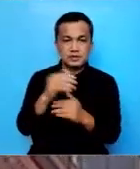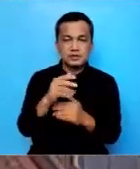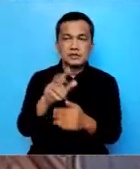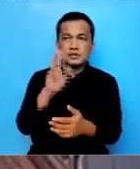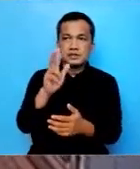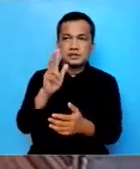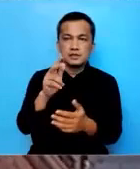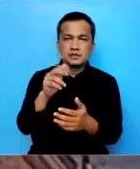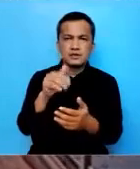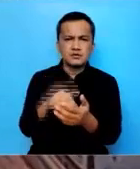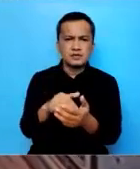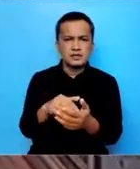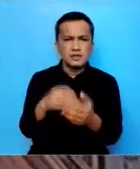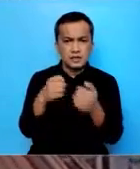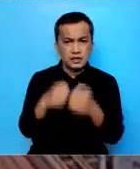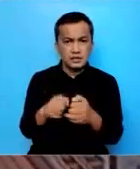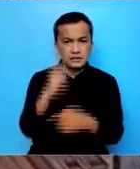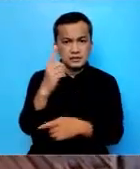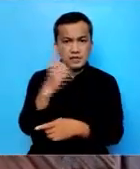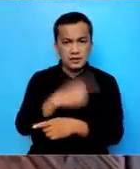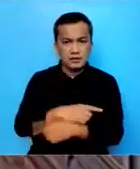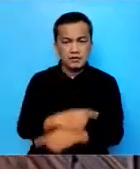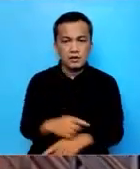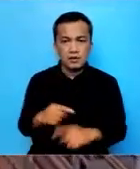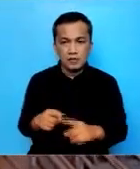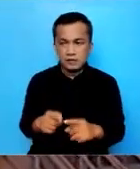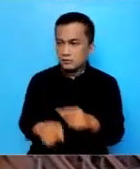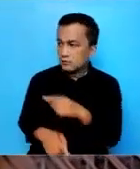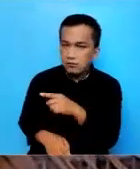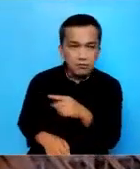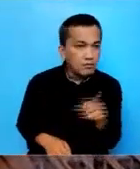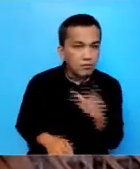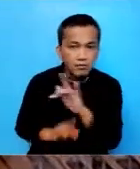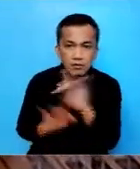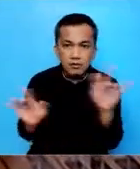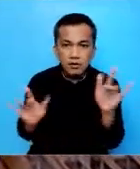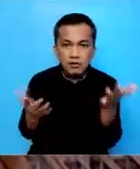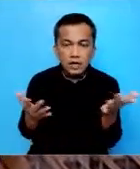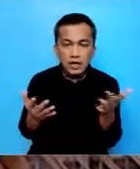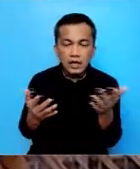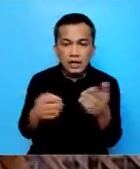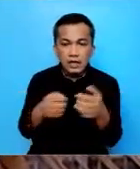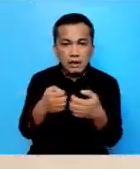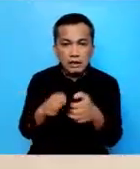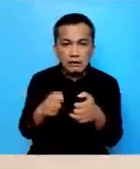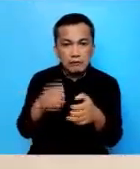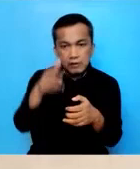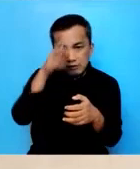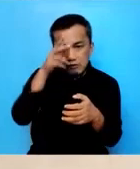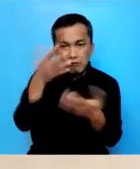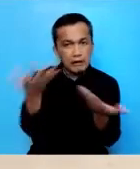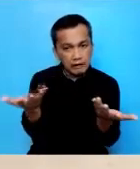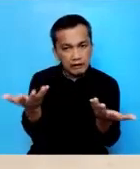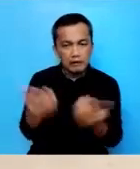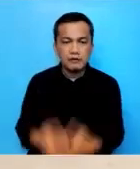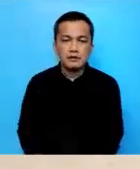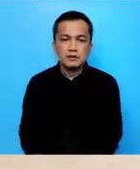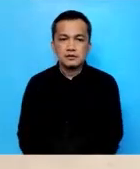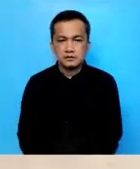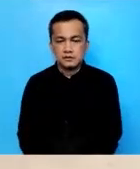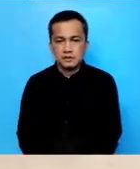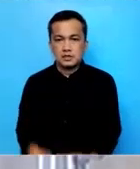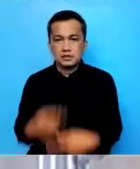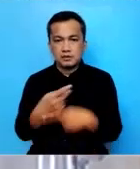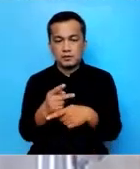itlog kada araw. Pero ngayon, ni isang manok o itlog, wala nang itinira. Ang mga napoproduce